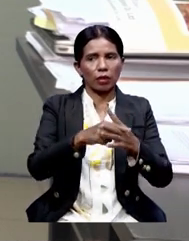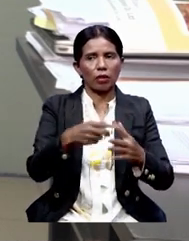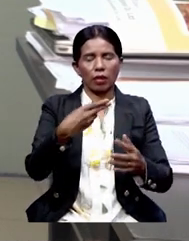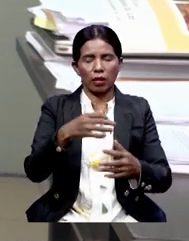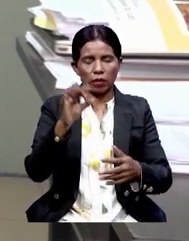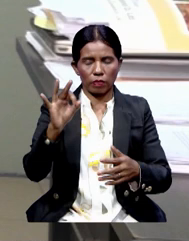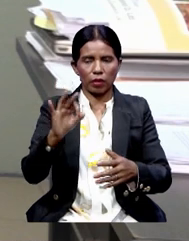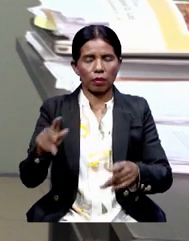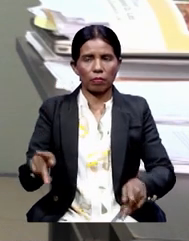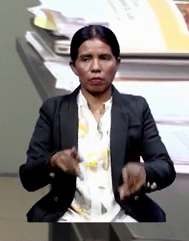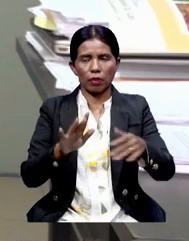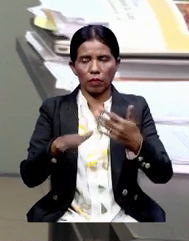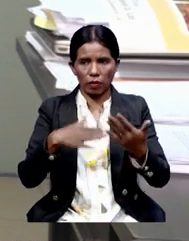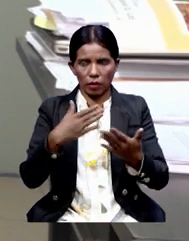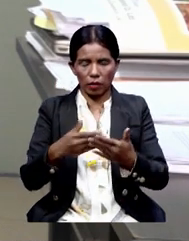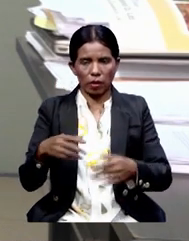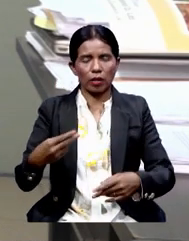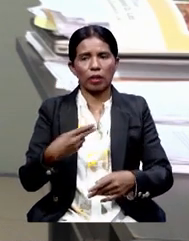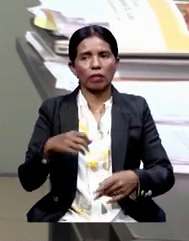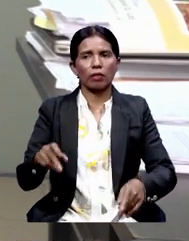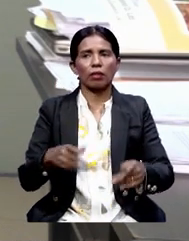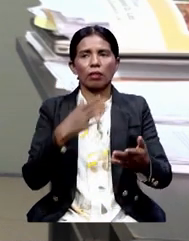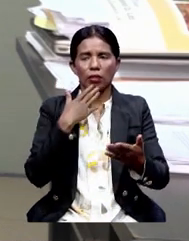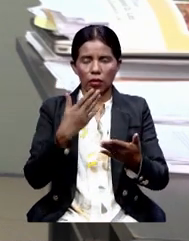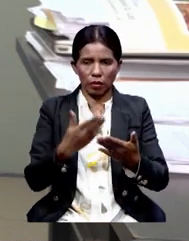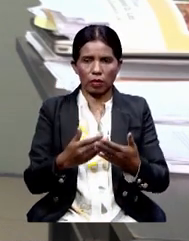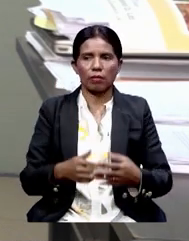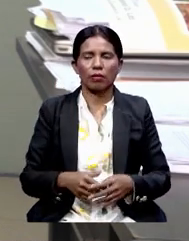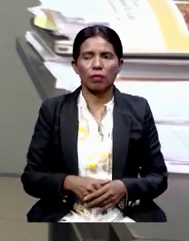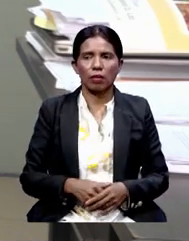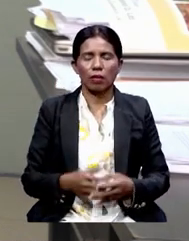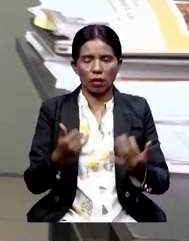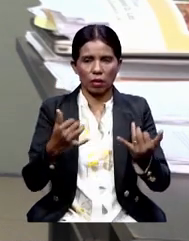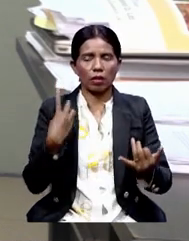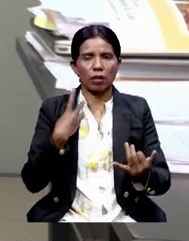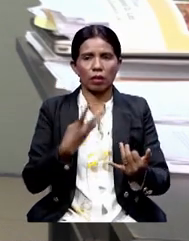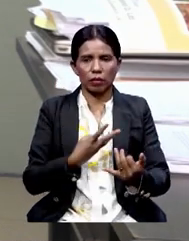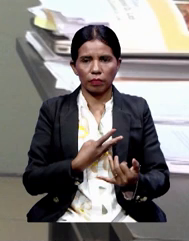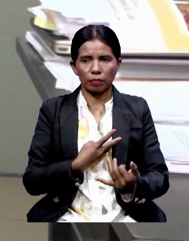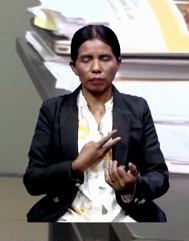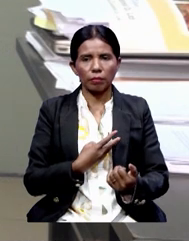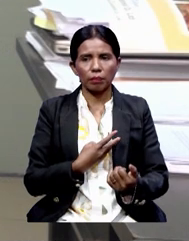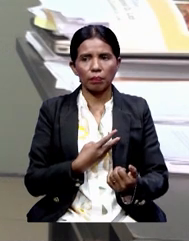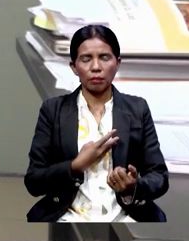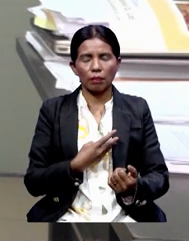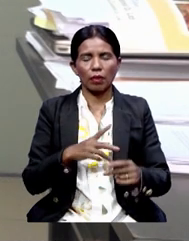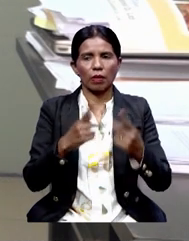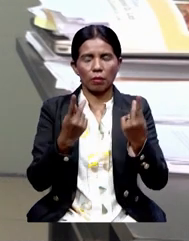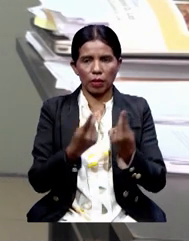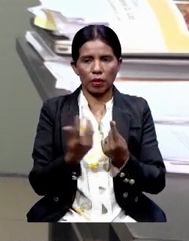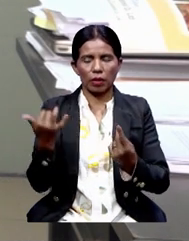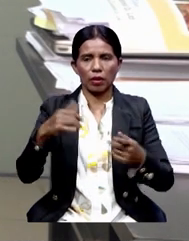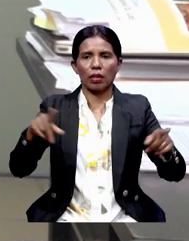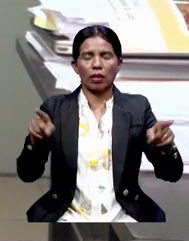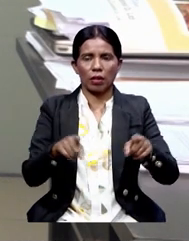haris fati in publico haris fati in publico ida ne bai mak funciona funciona ebe agora rau ki tenia kompanyia nebe hanesan